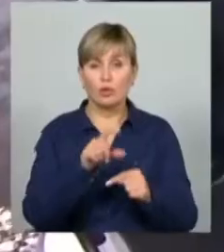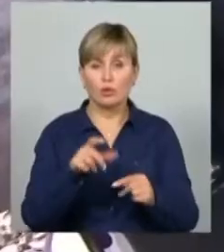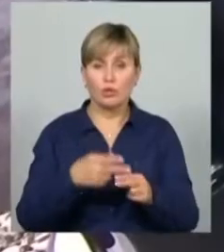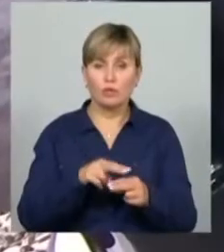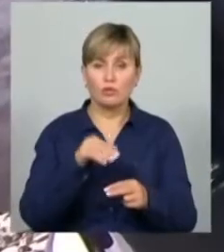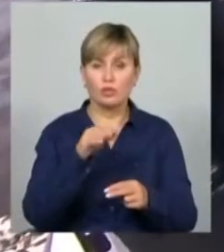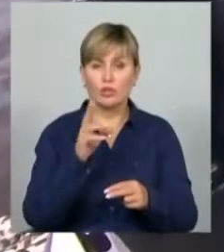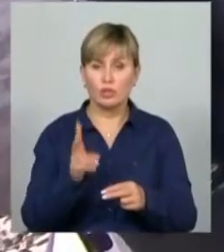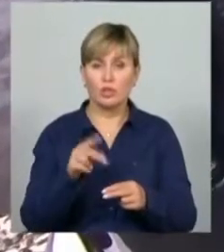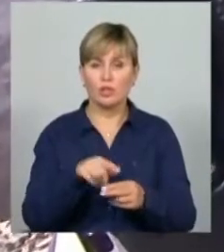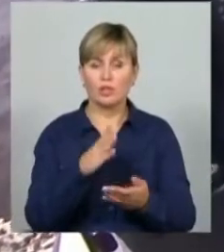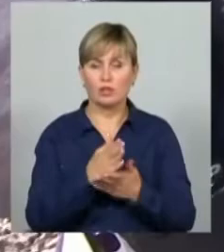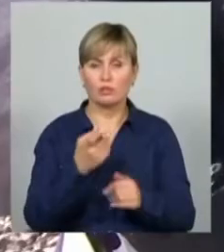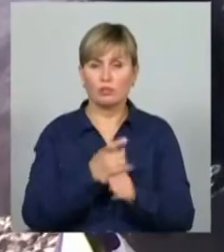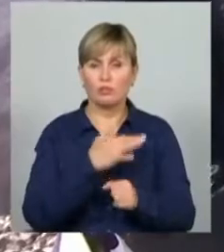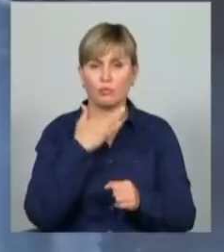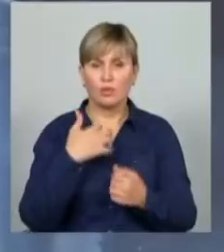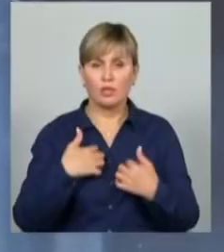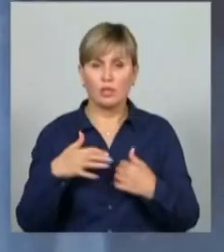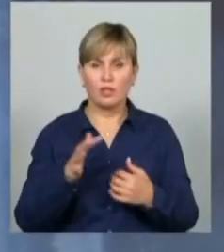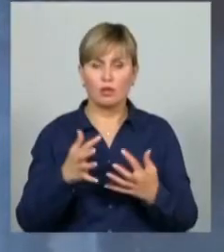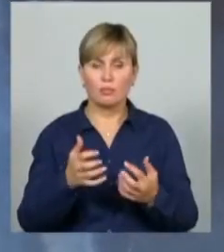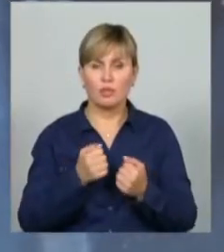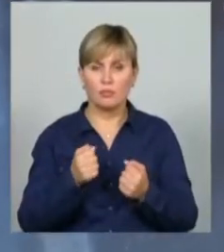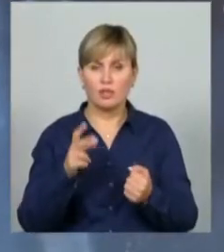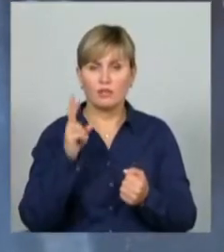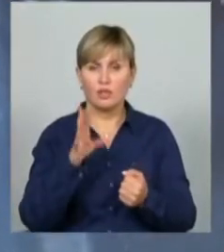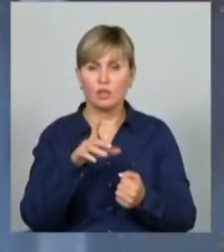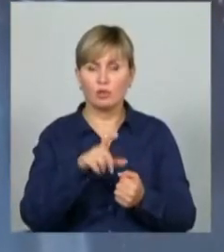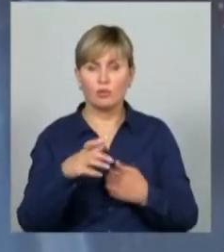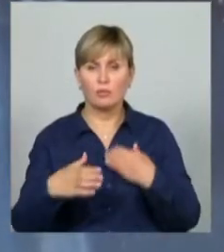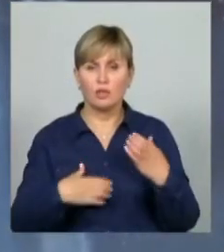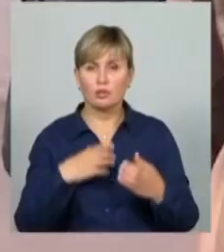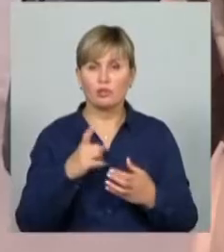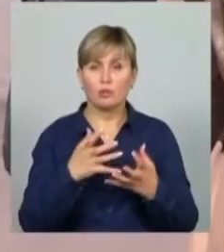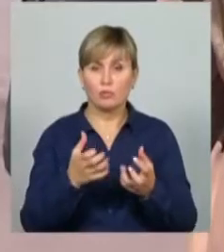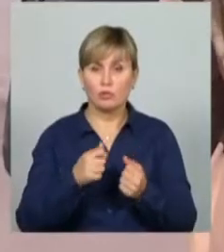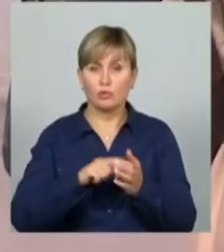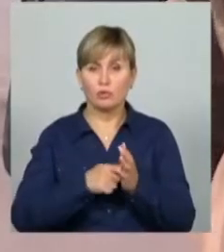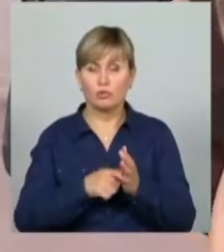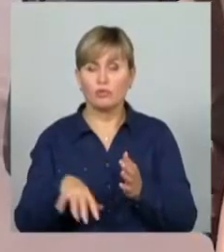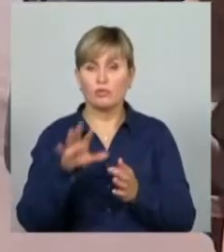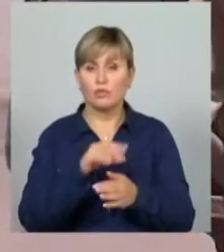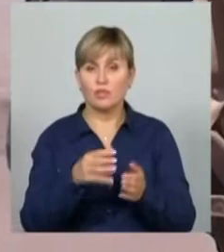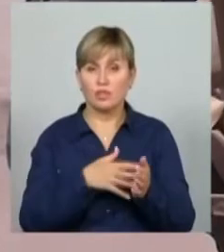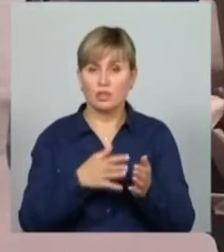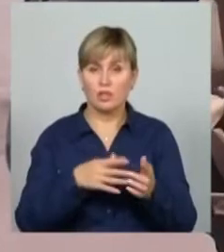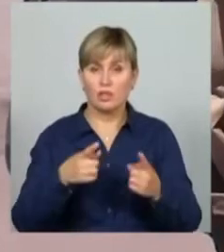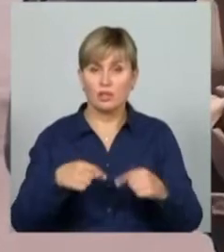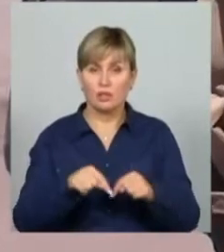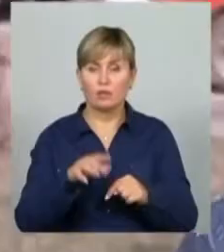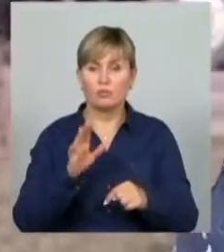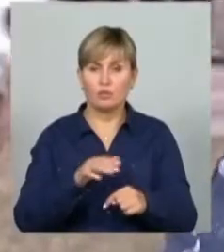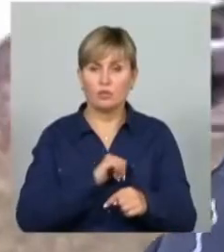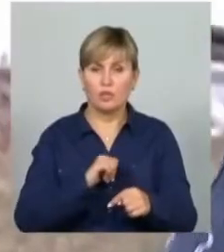ЖК, а их подавляющее большинство, не торопятся принимать квартиры. Люди опасаются, что, получив ключи, все недоделки подрядчиков им